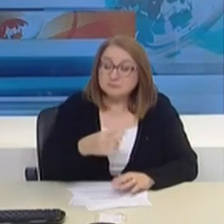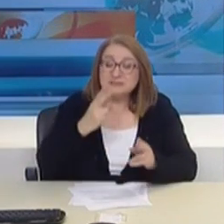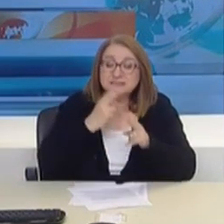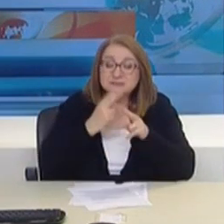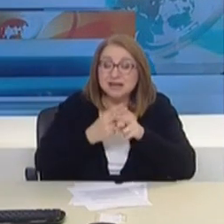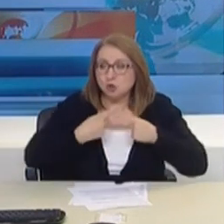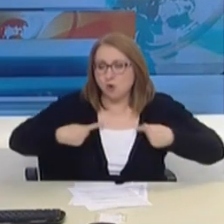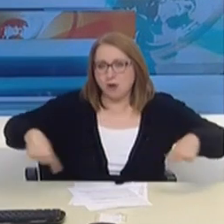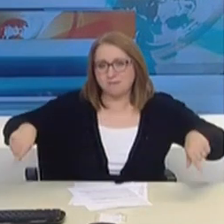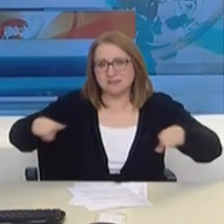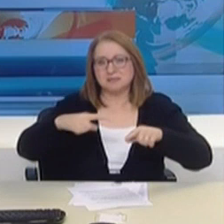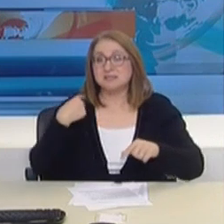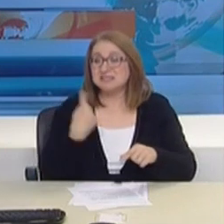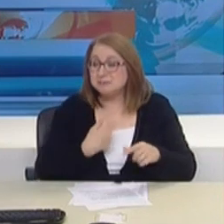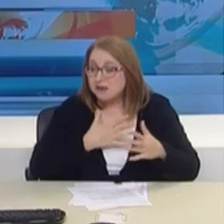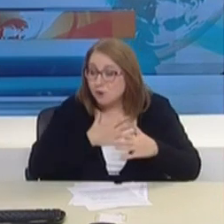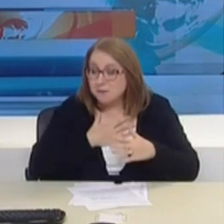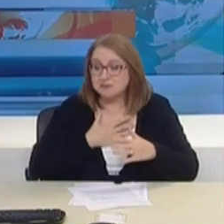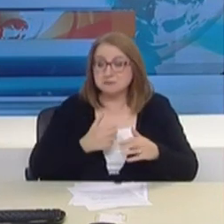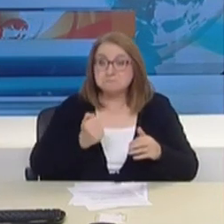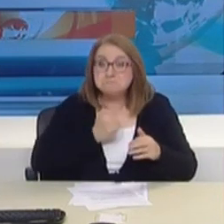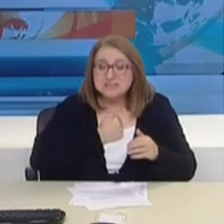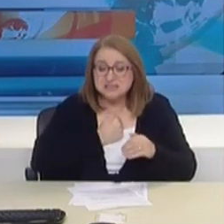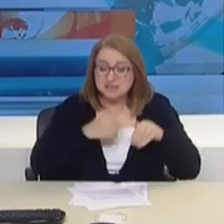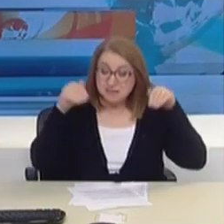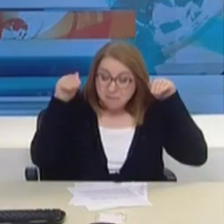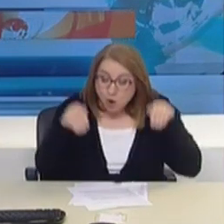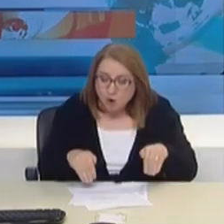μέτρα και την προσπάθεια όλων μας να τηρήσουμε αυτά τα μέτρα.